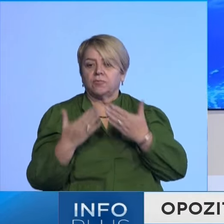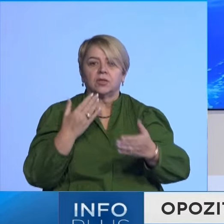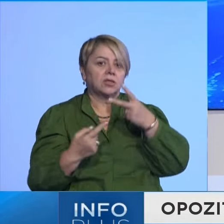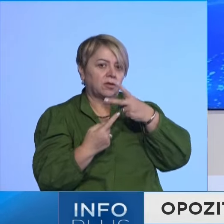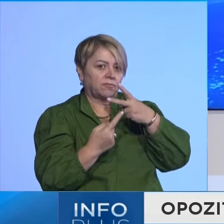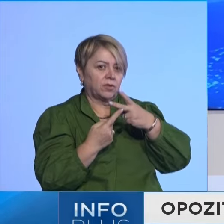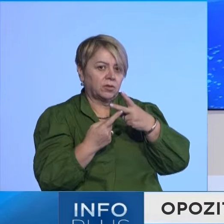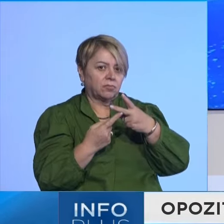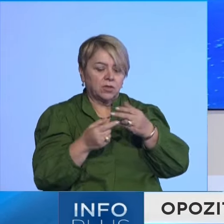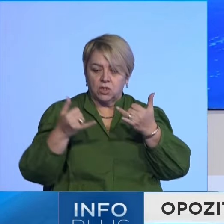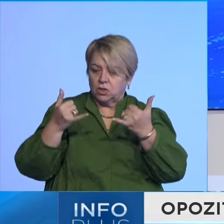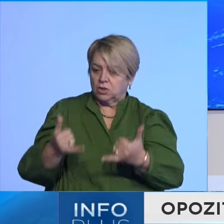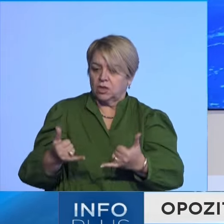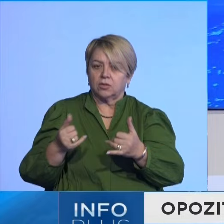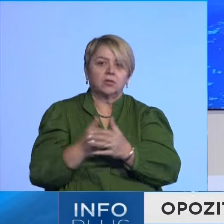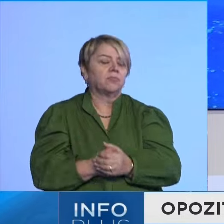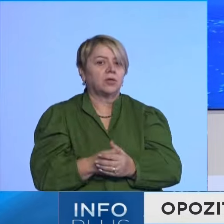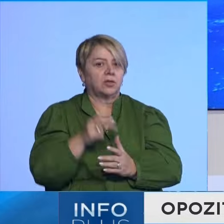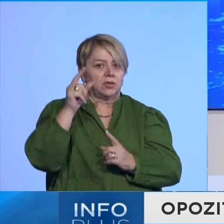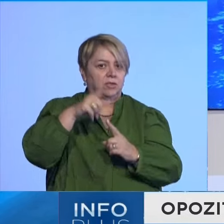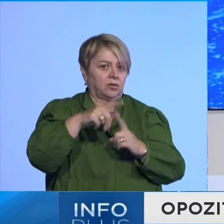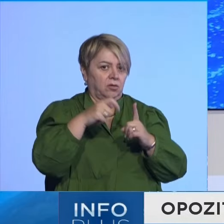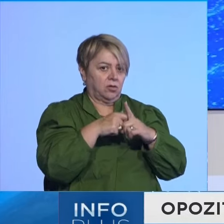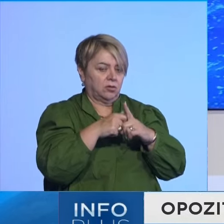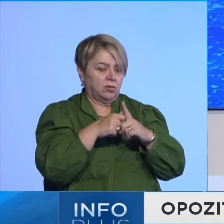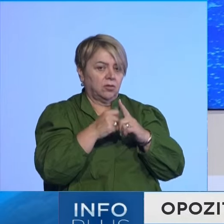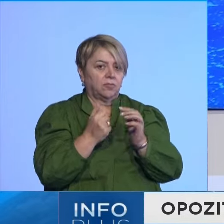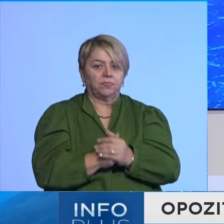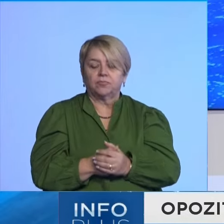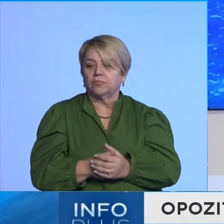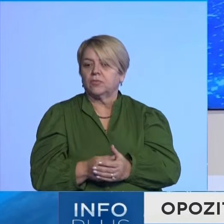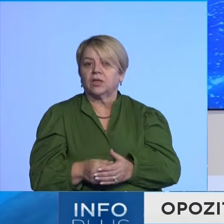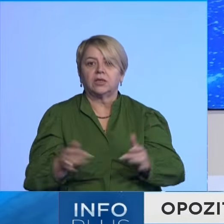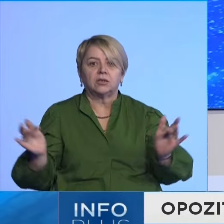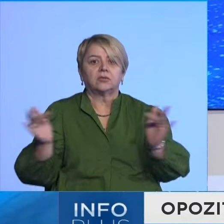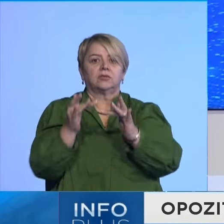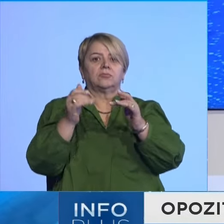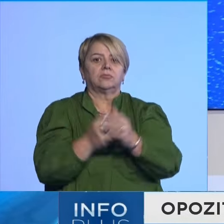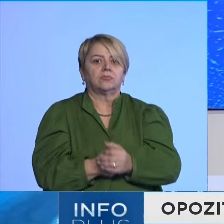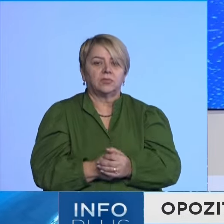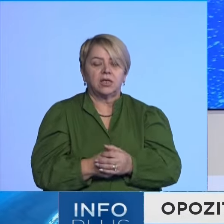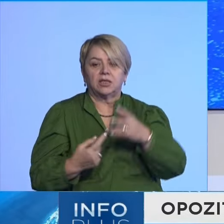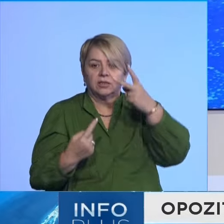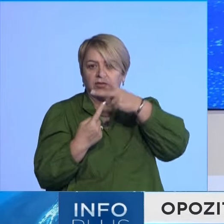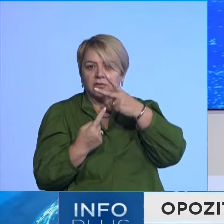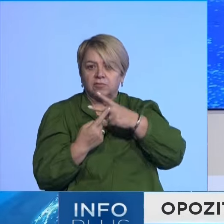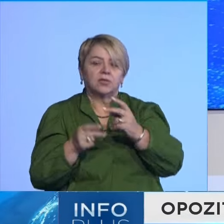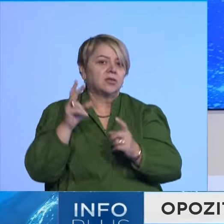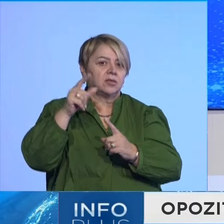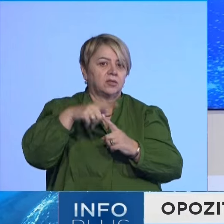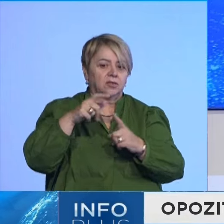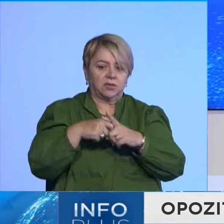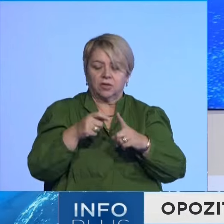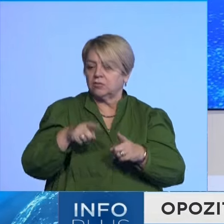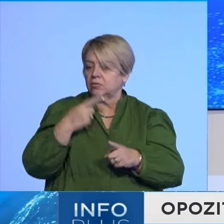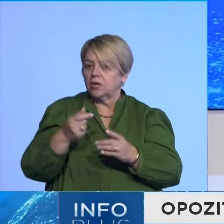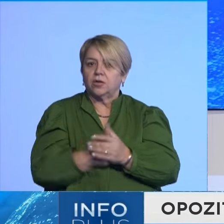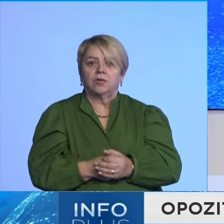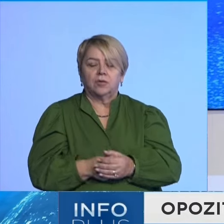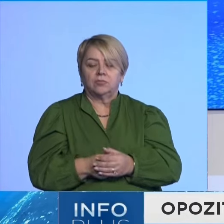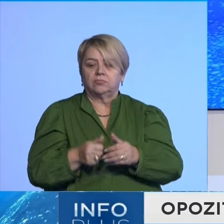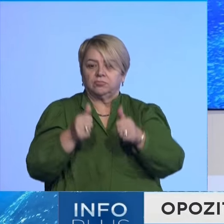medje e kanë bajtur sot edhe para Radio Televizionit të Kosovës, duke e kritikuar ashpër transmituesin publik pasi theksuan se nuk